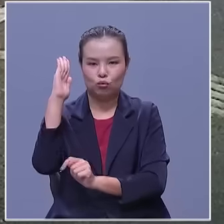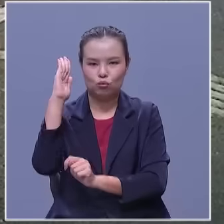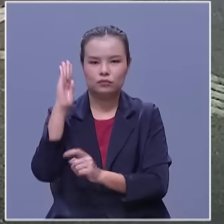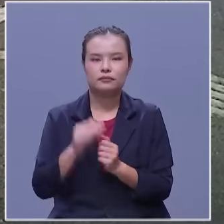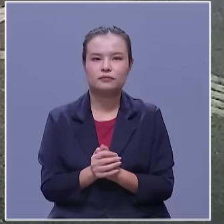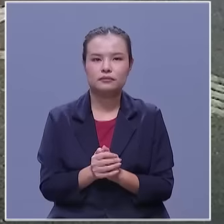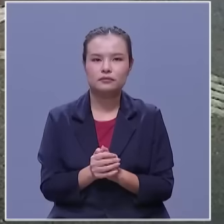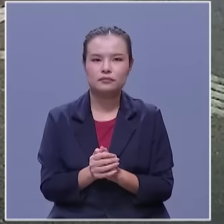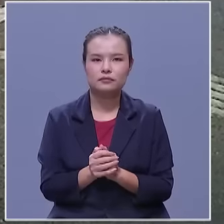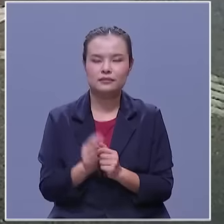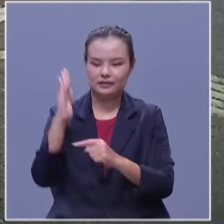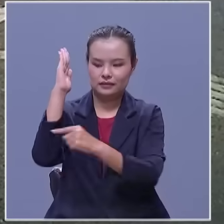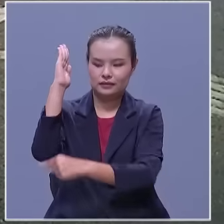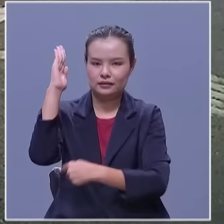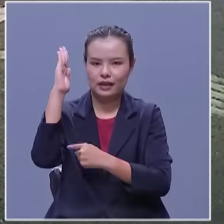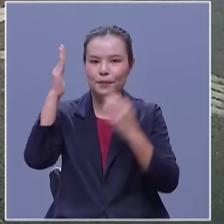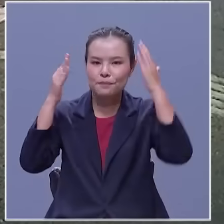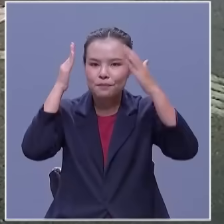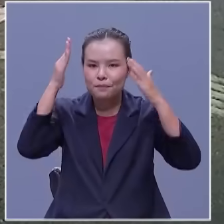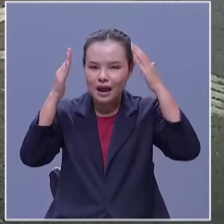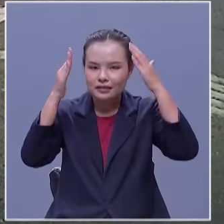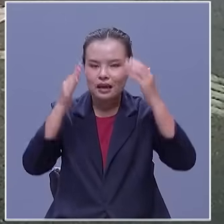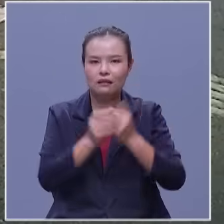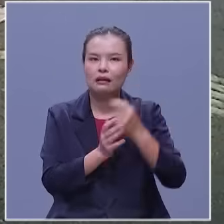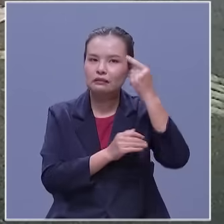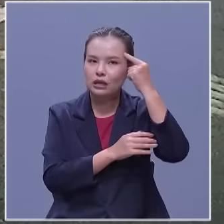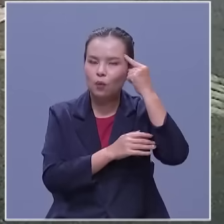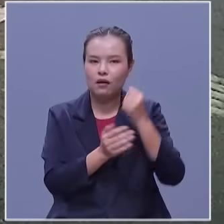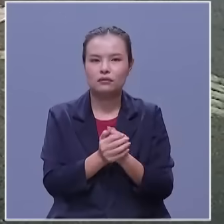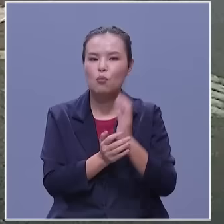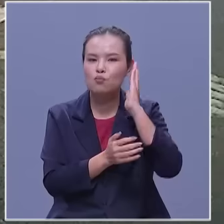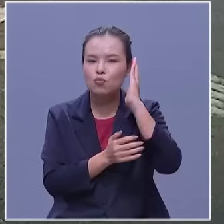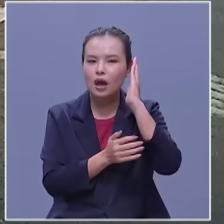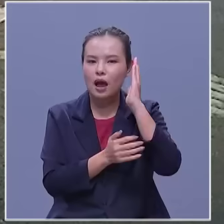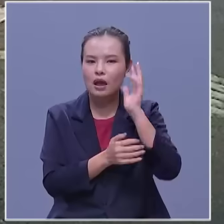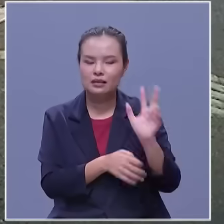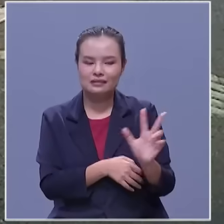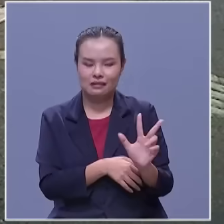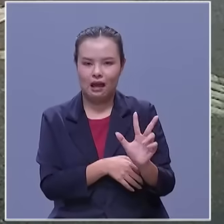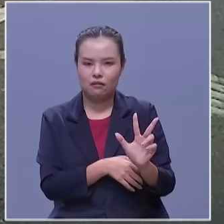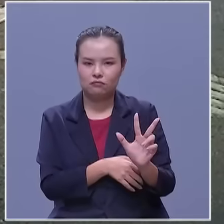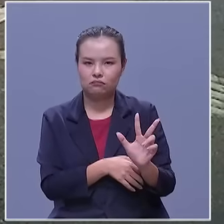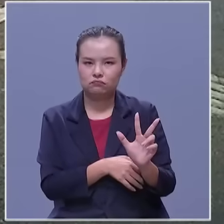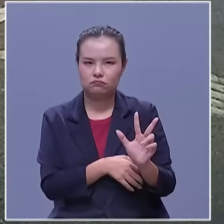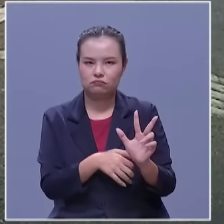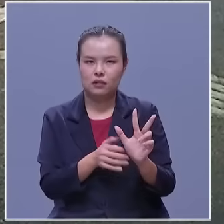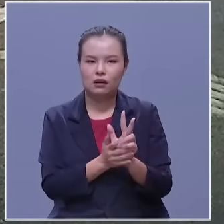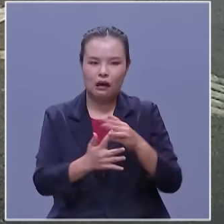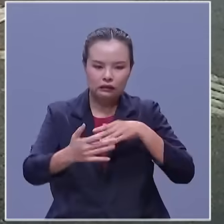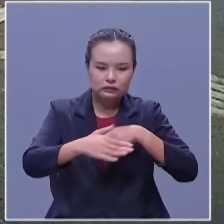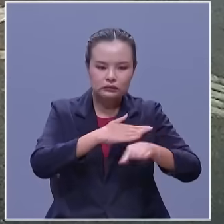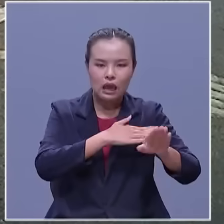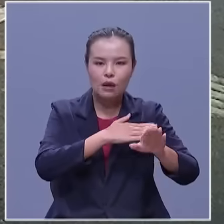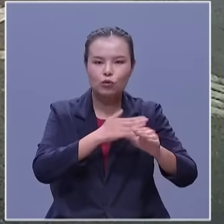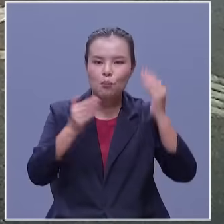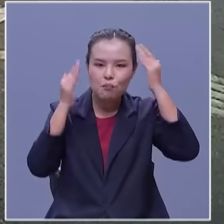มีพื้นที่ติดกับประเทศมาเลเซียดังนั้นคาดการณ์กันว่าเสียแป้งพร้อมกับคนช่วยเหลือเป็นไปได้ว่าน่าจะหลบหนีออกนอก